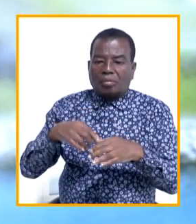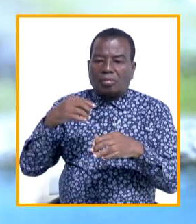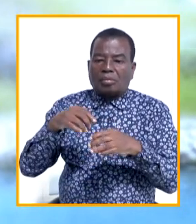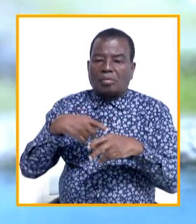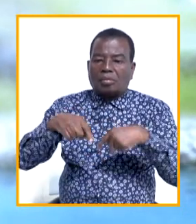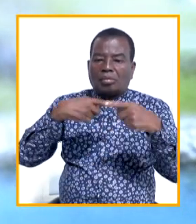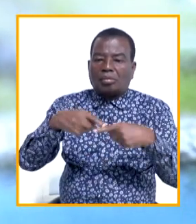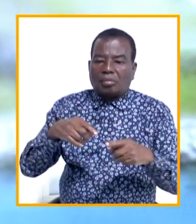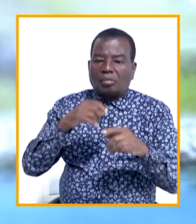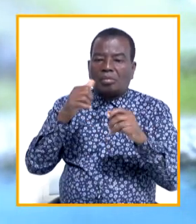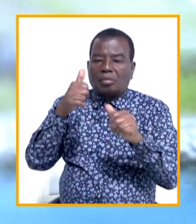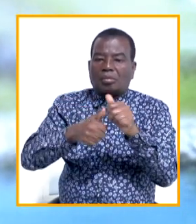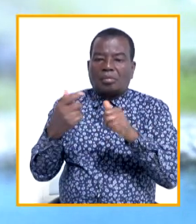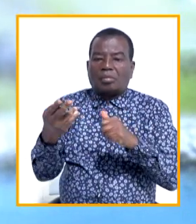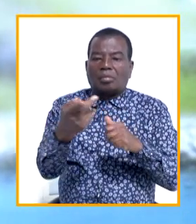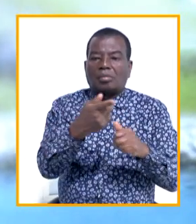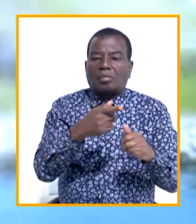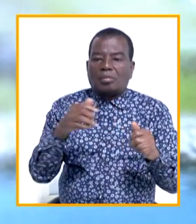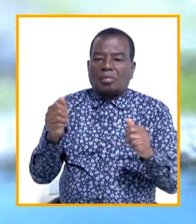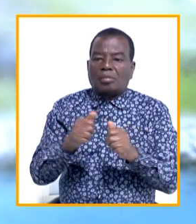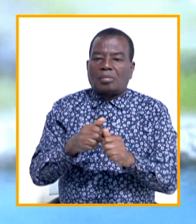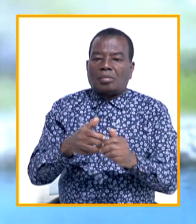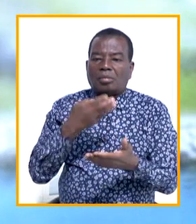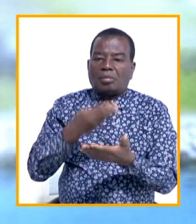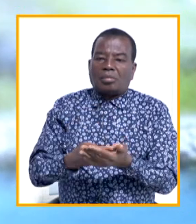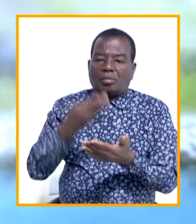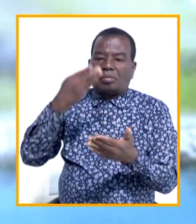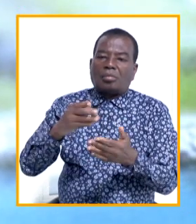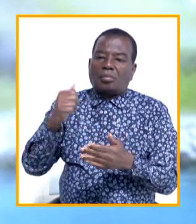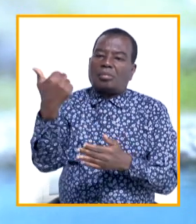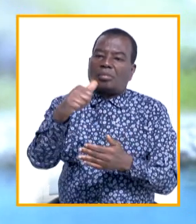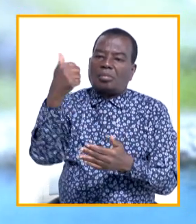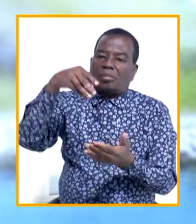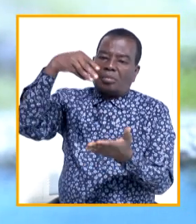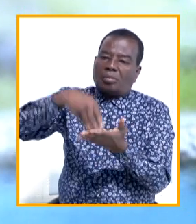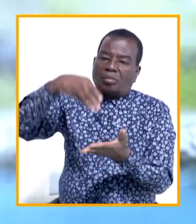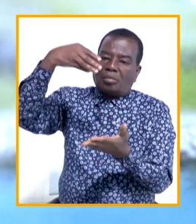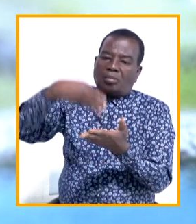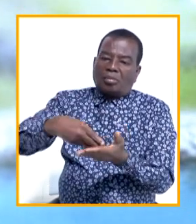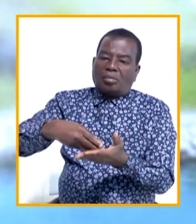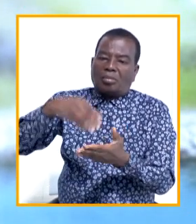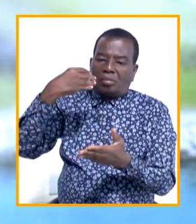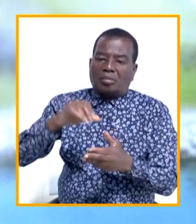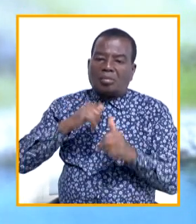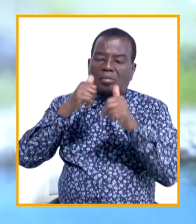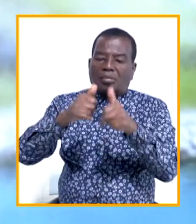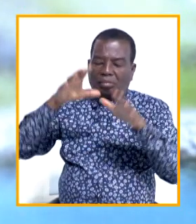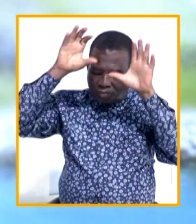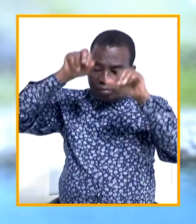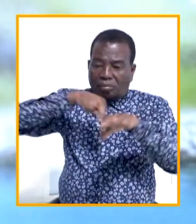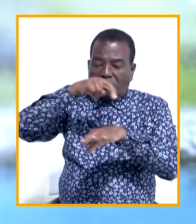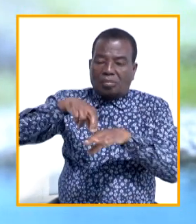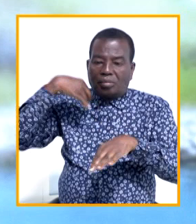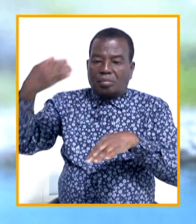repartis chacun avec en plus du Trophée la somme de 10 millions de francs Cfa un cadeau du président de la République Alassan Ouatara qui